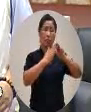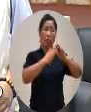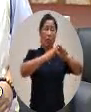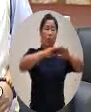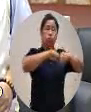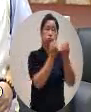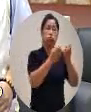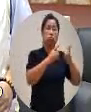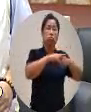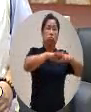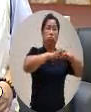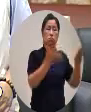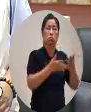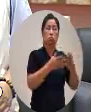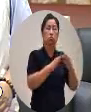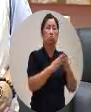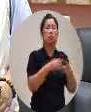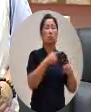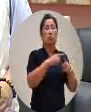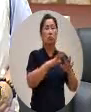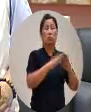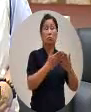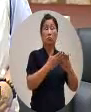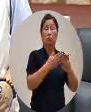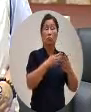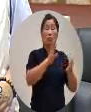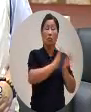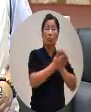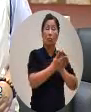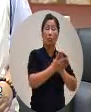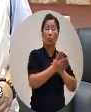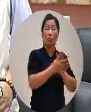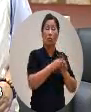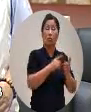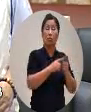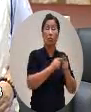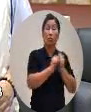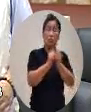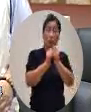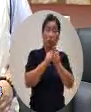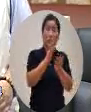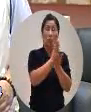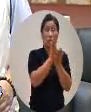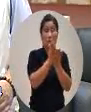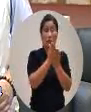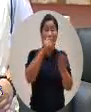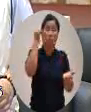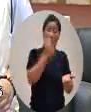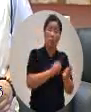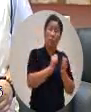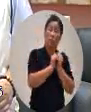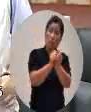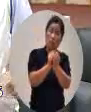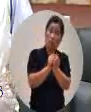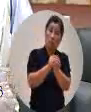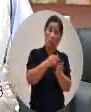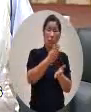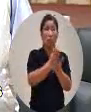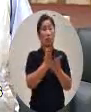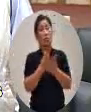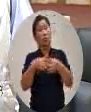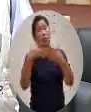被判刑最近,本市街道的人認證結果一個大家